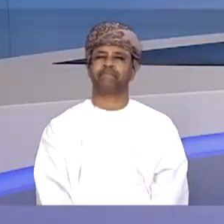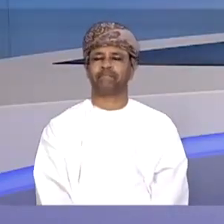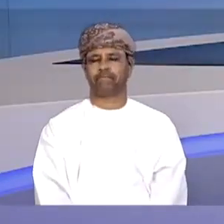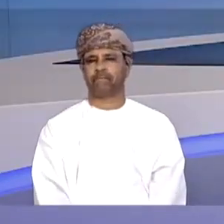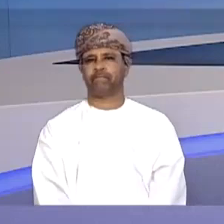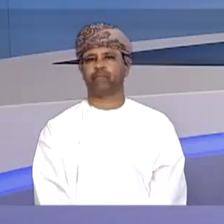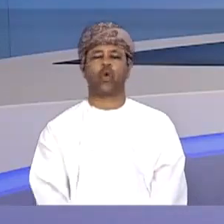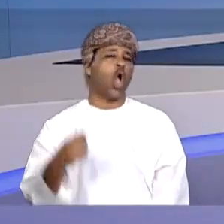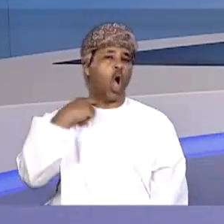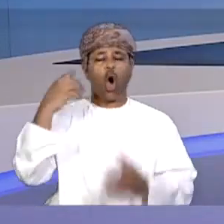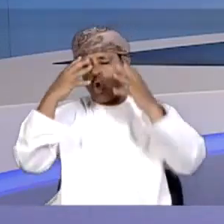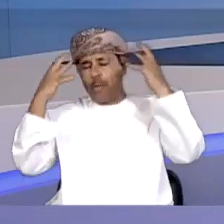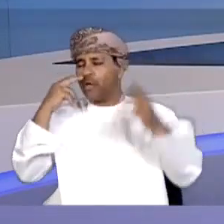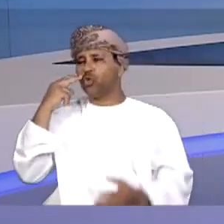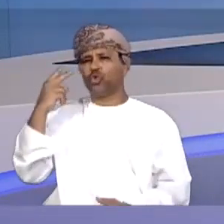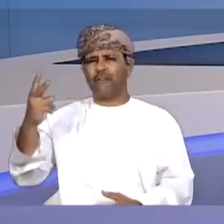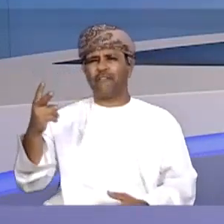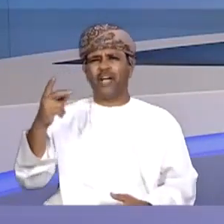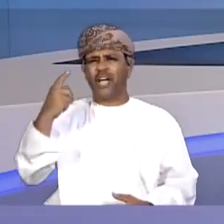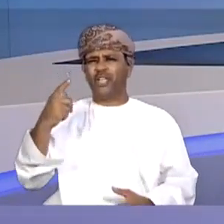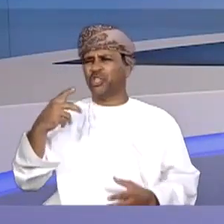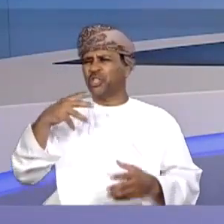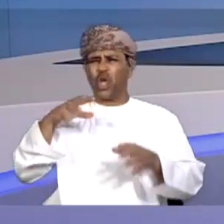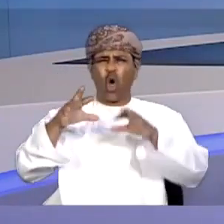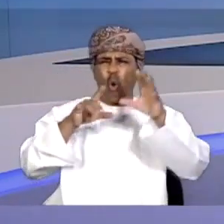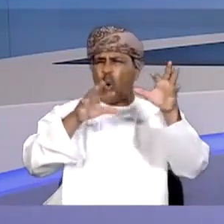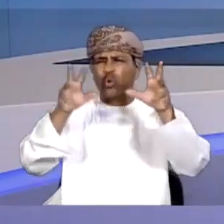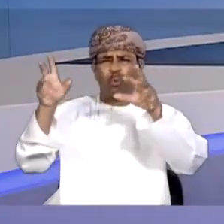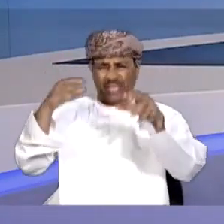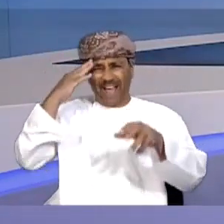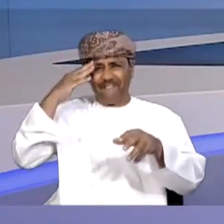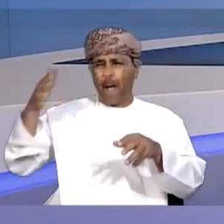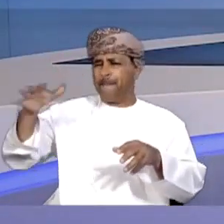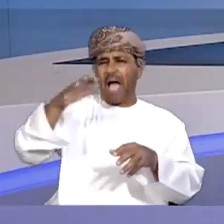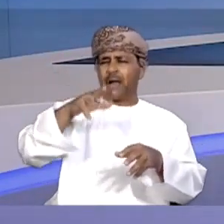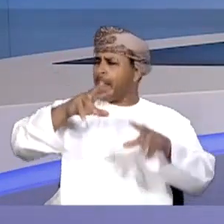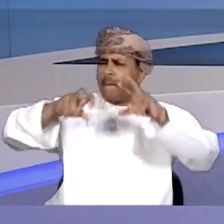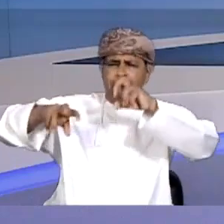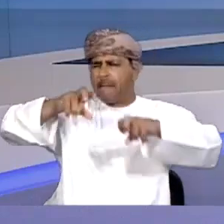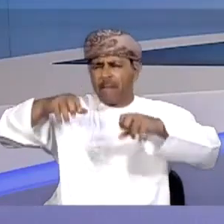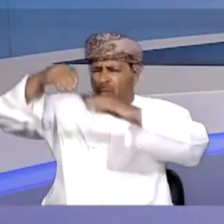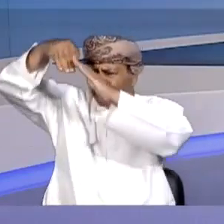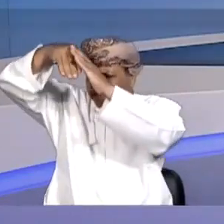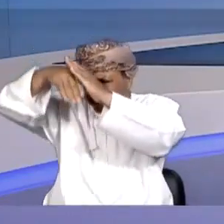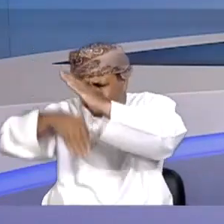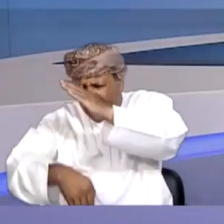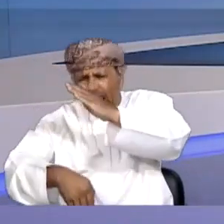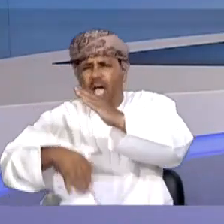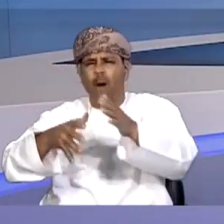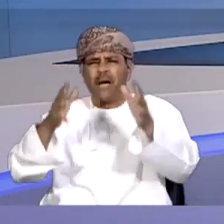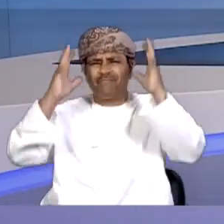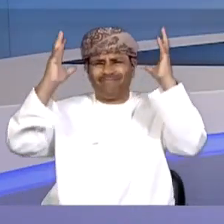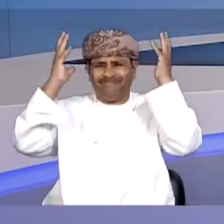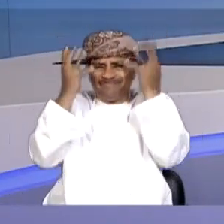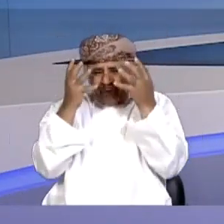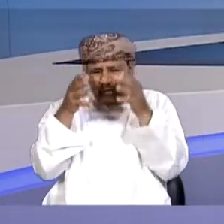رصد علماء اخطبوطا نادرا يطلق عليه اسم دامبو أثناء رحلة استكشافية في أعماق البحر لغواصة تسير